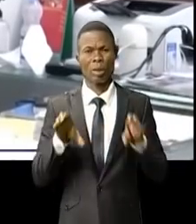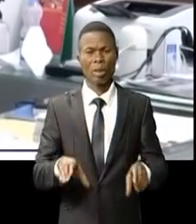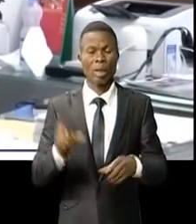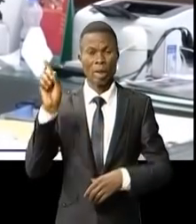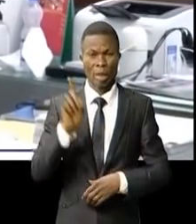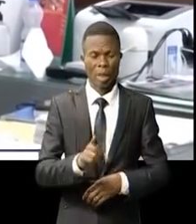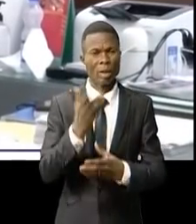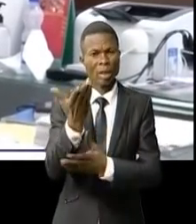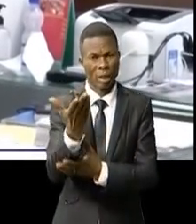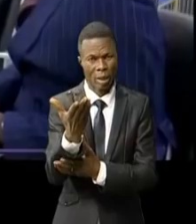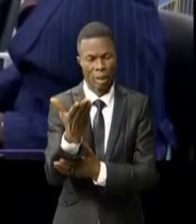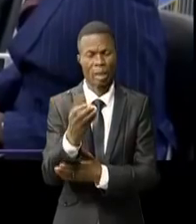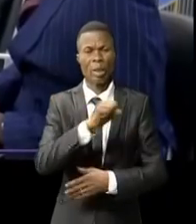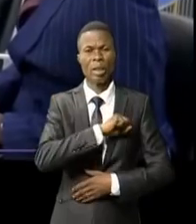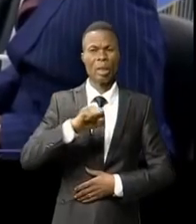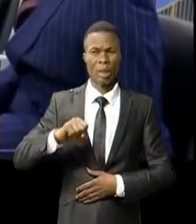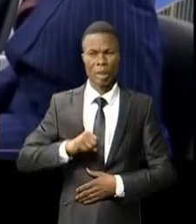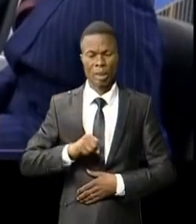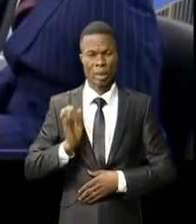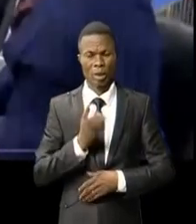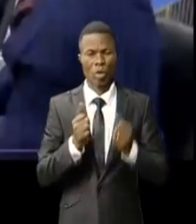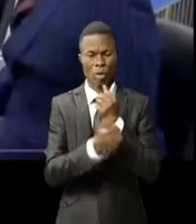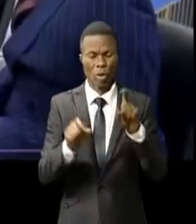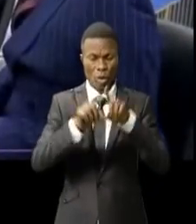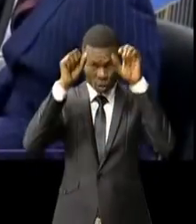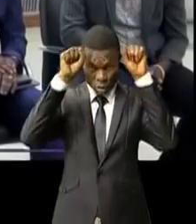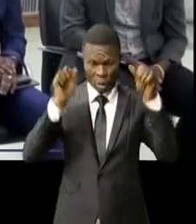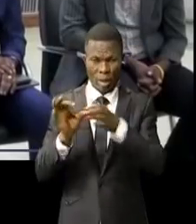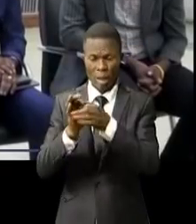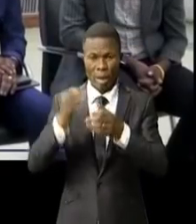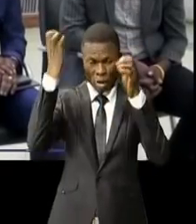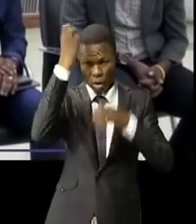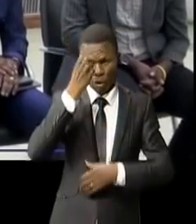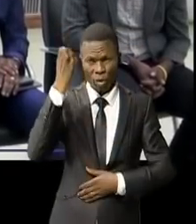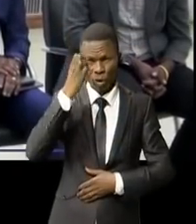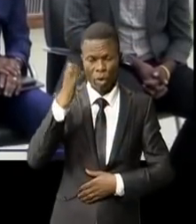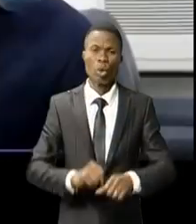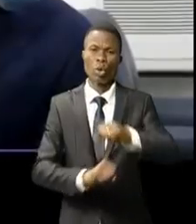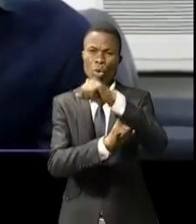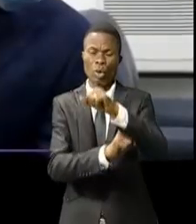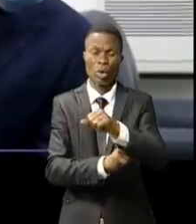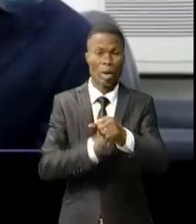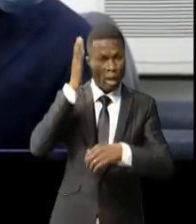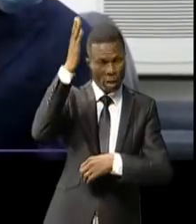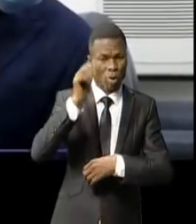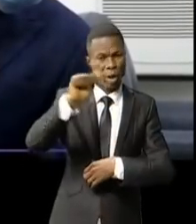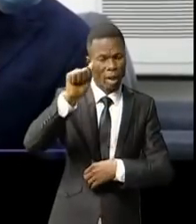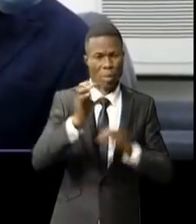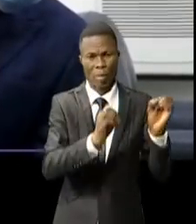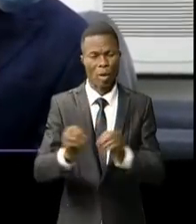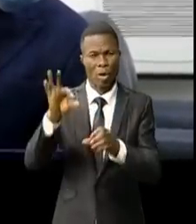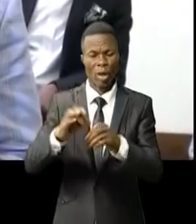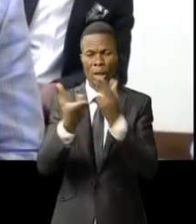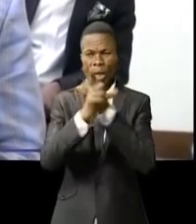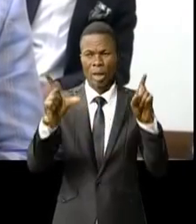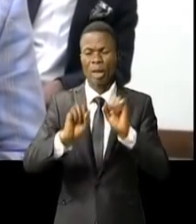venu solliciter du Sénat de la RDC en tant que président de l'Union africaine son soutien pour l'organisation des élections libres